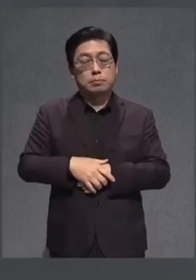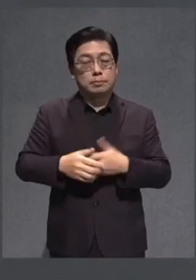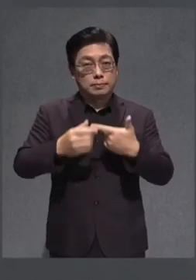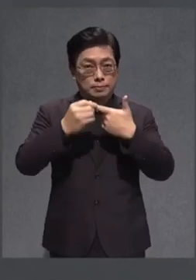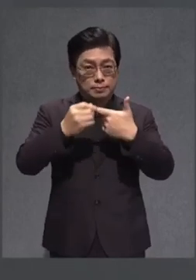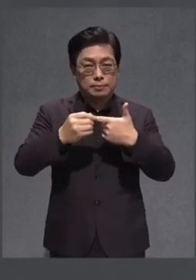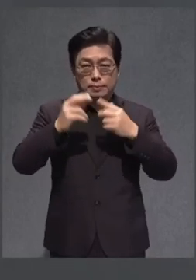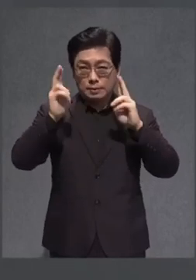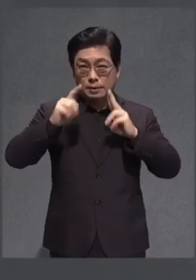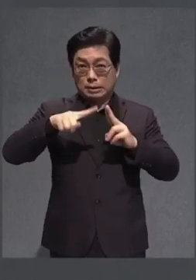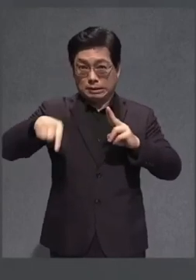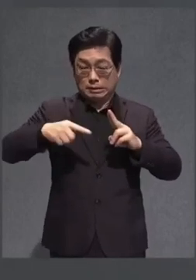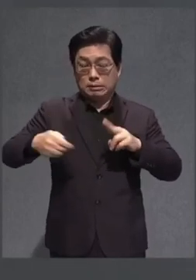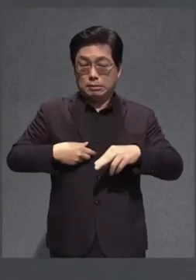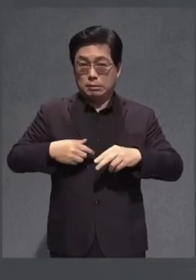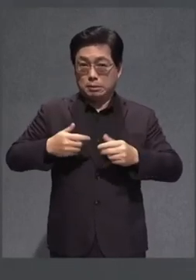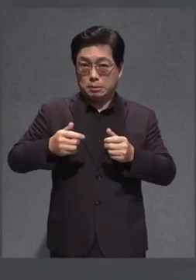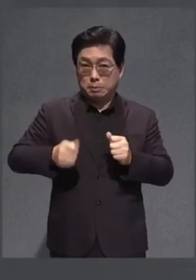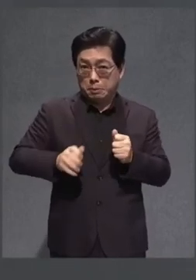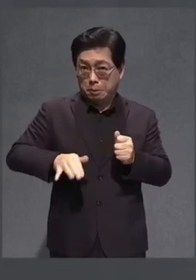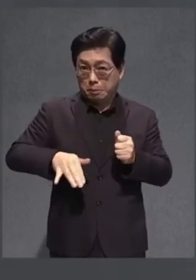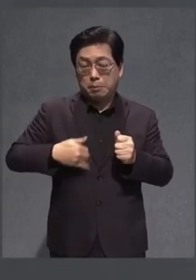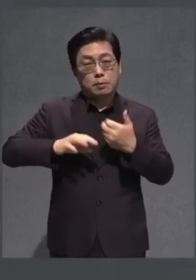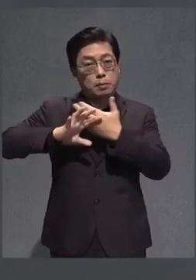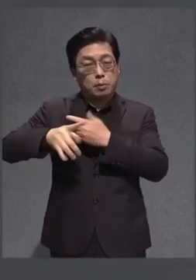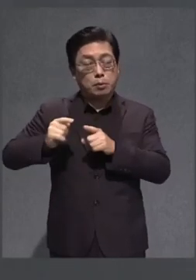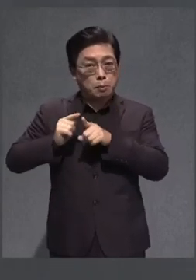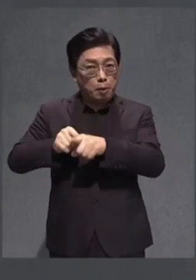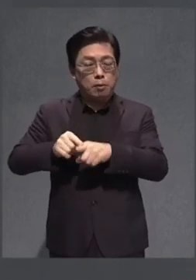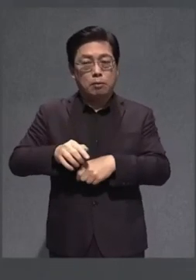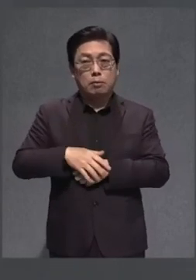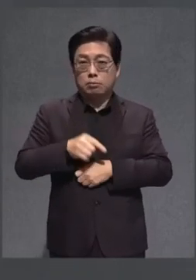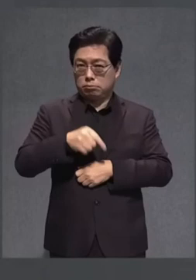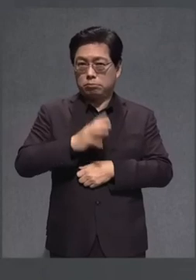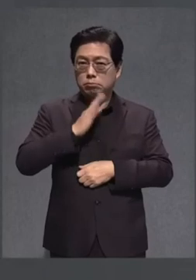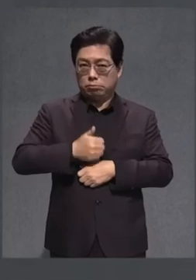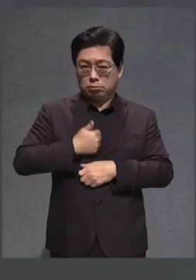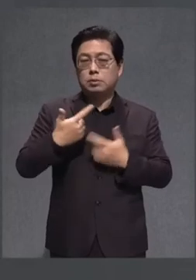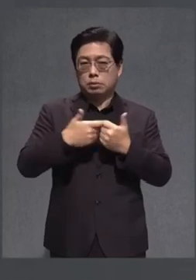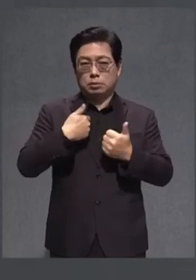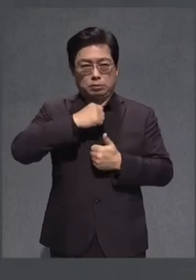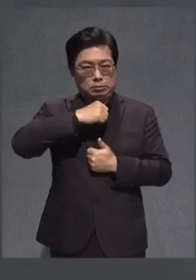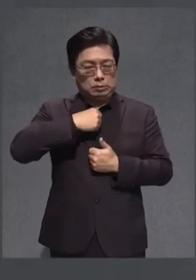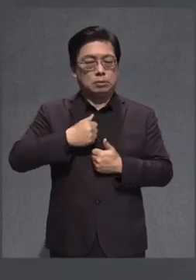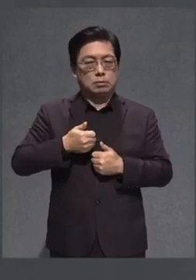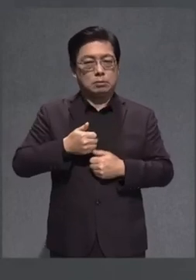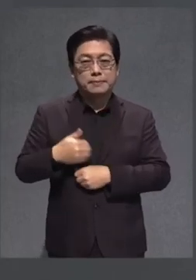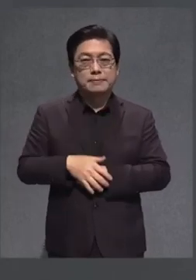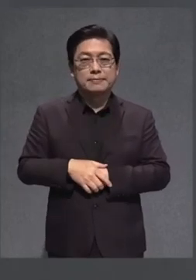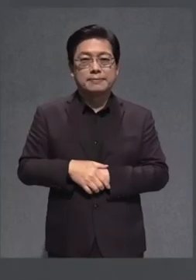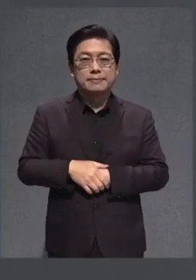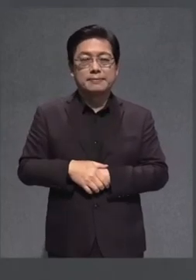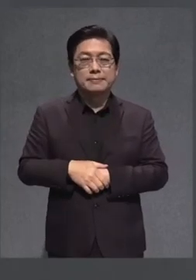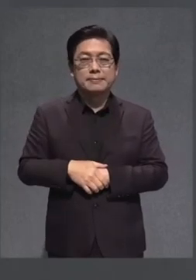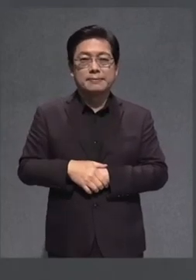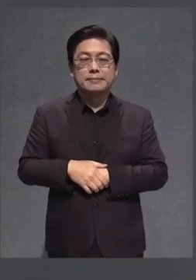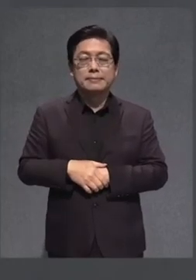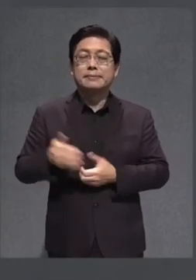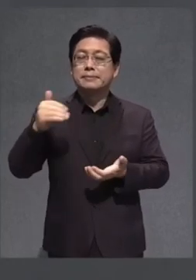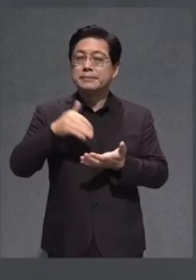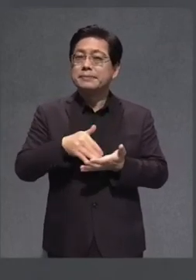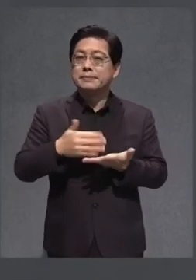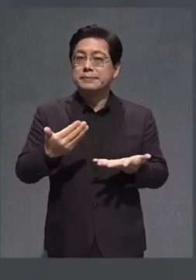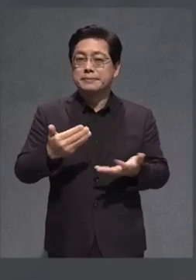推展电子竞技与国际接轨，是让电子竞技相当适合台湾发展。七，结